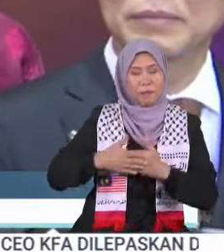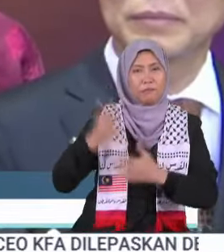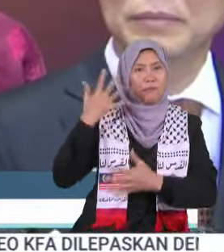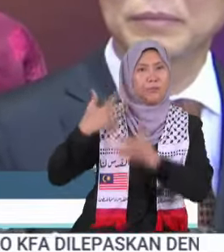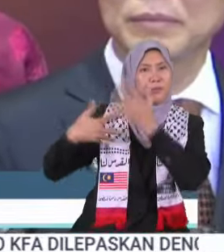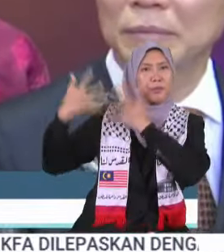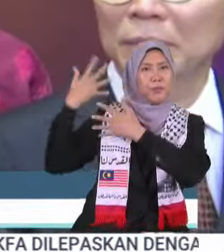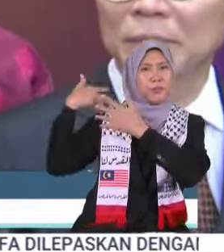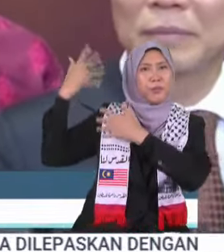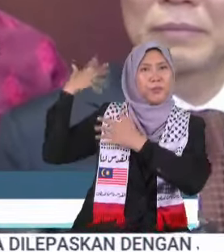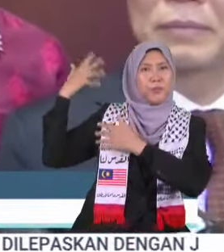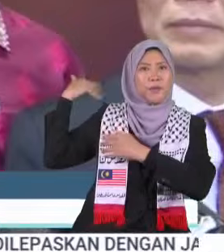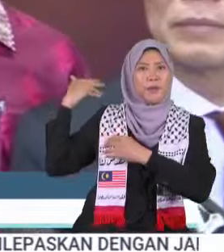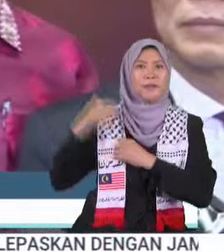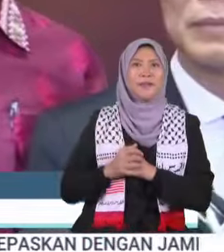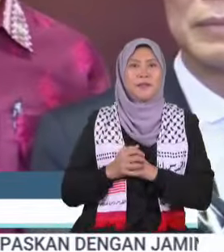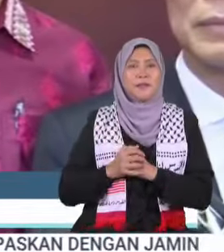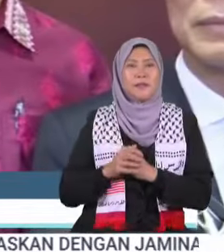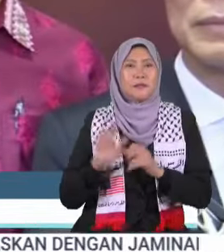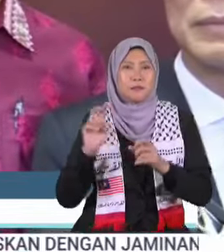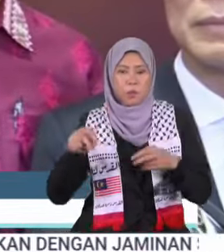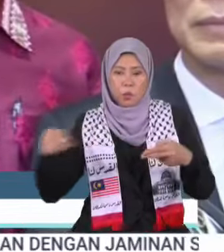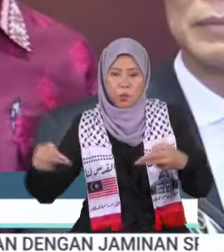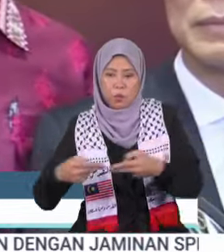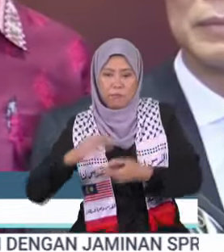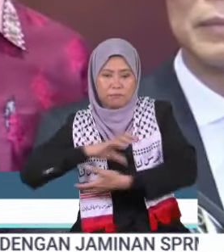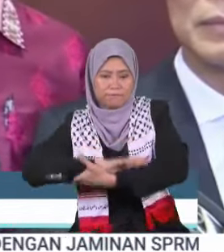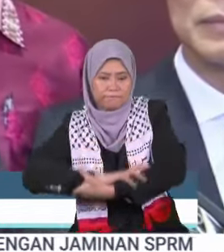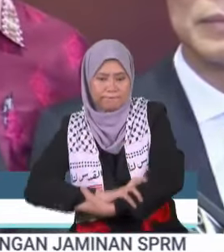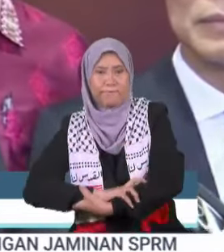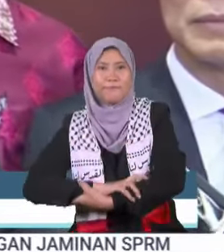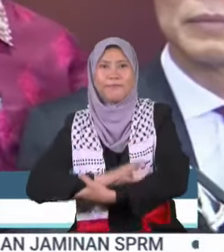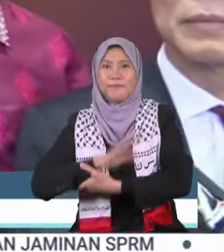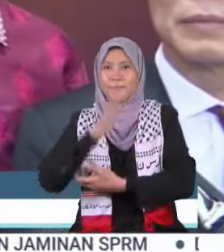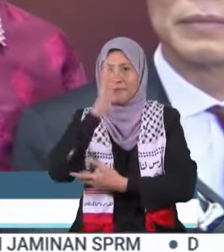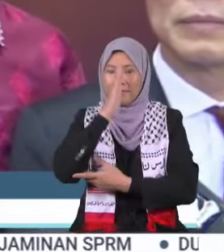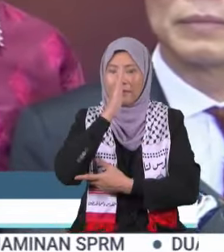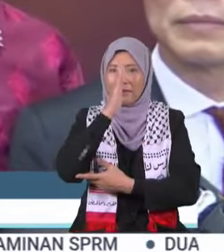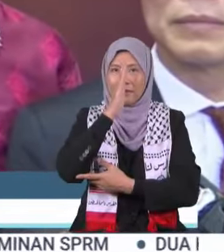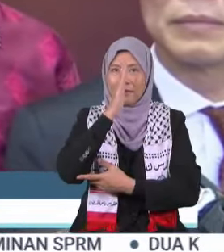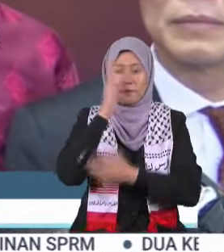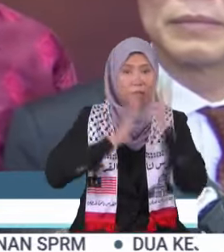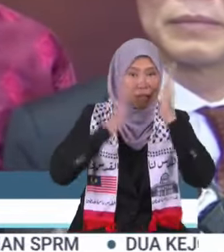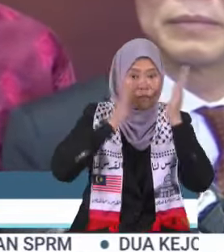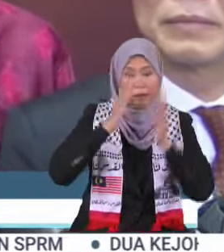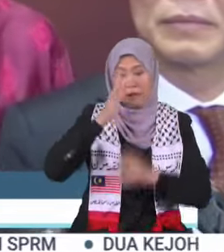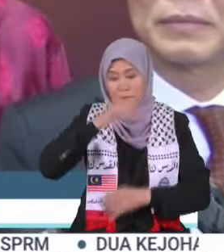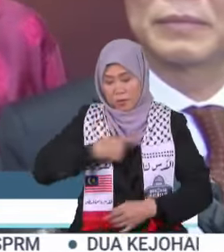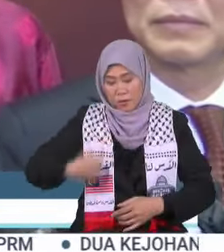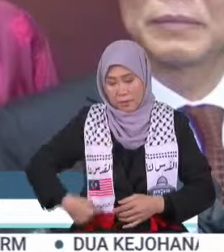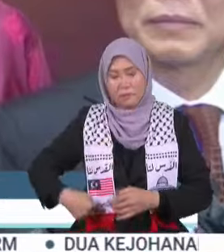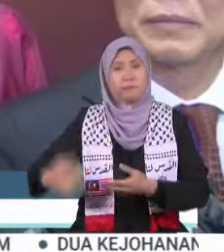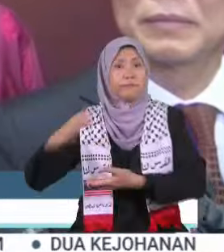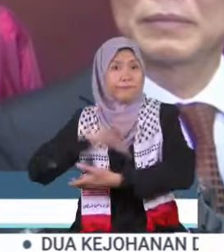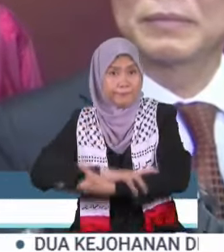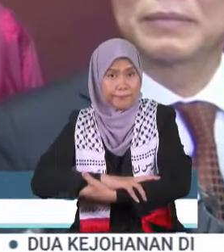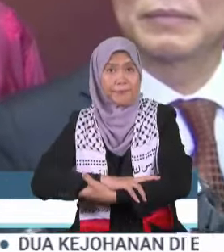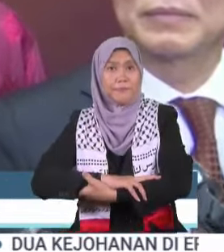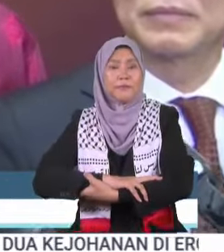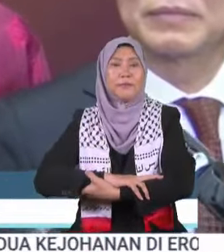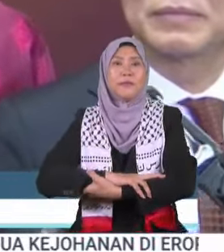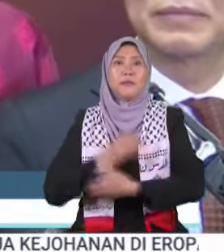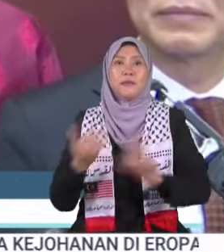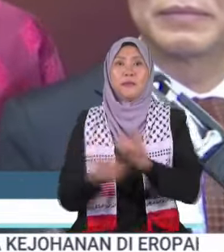dan kegemilangan hubungan Melaka Cina ini disambut di negeri Melaka KJ Negeri bersedia